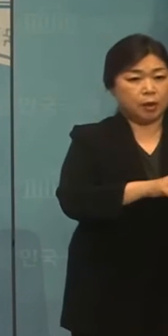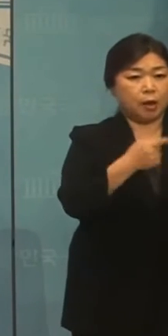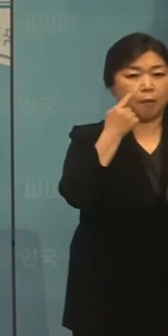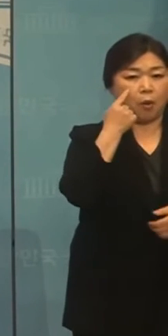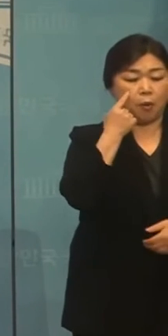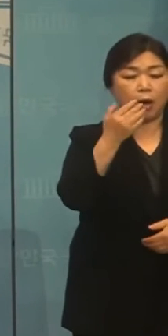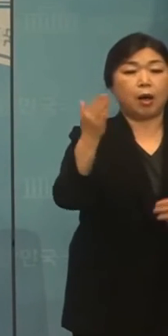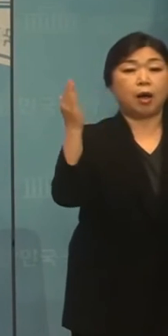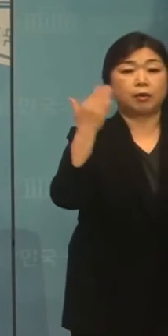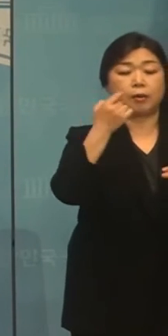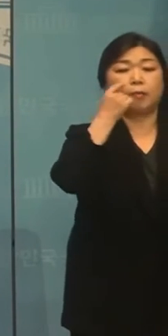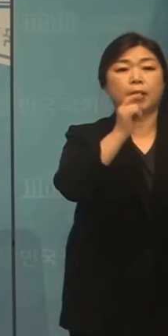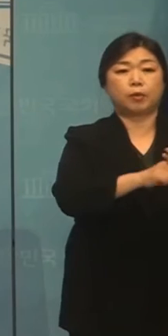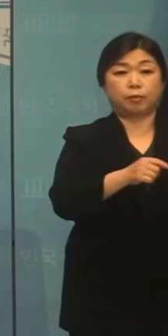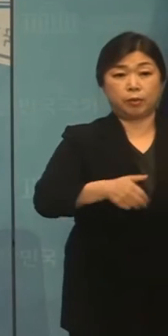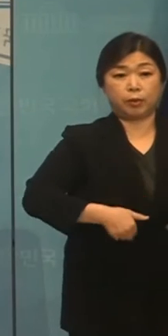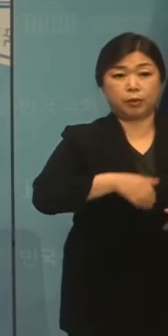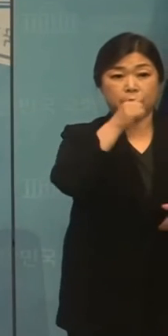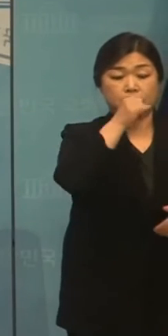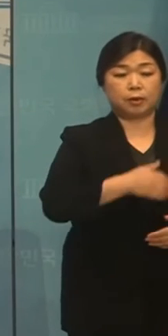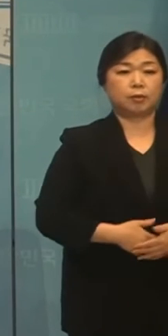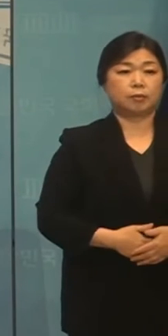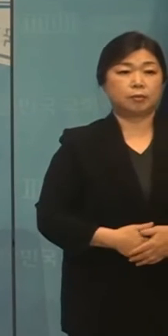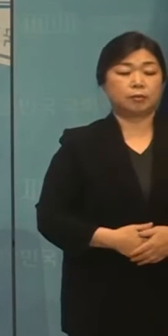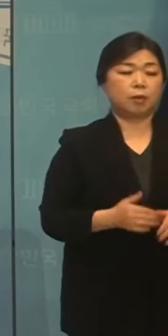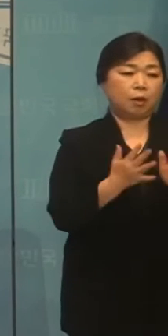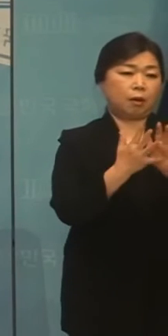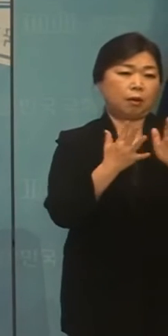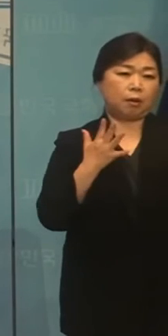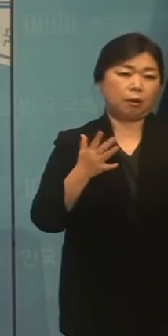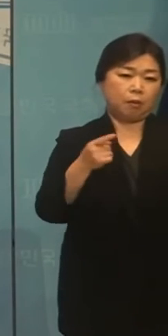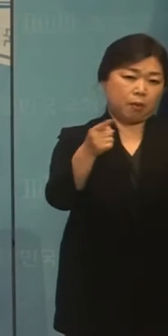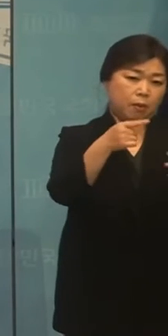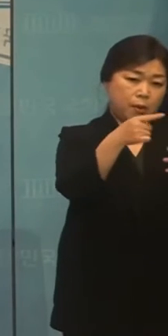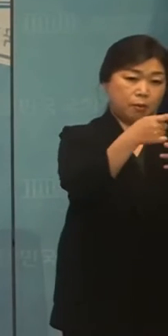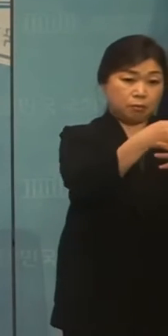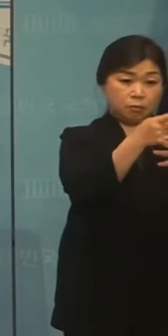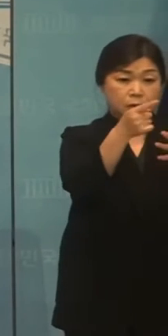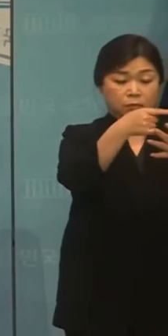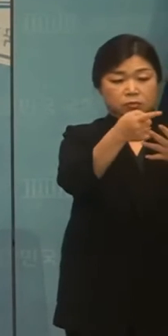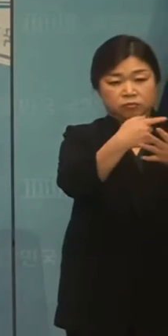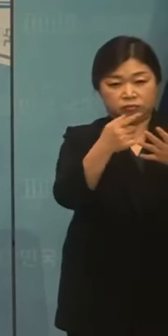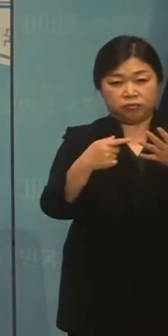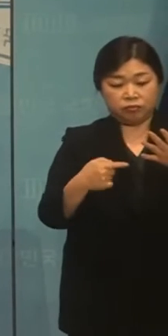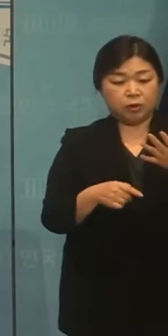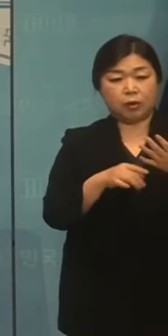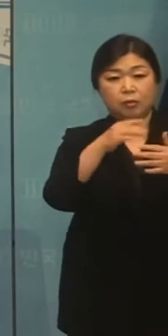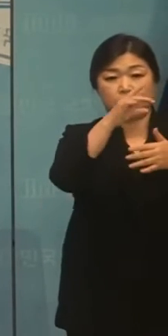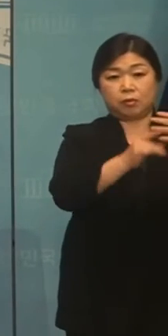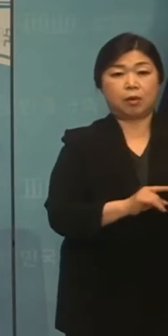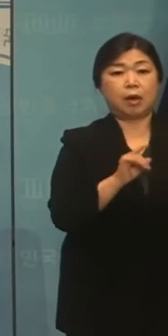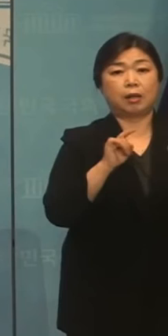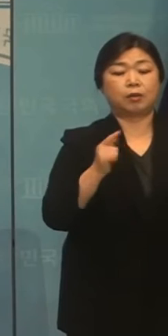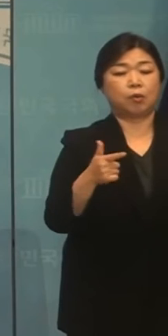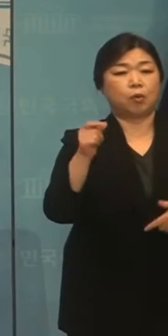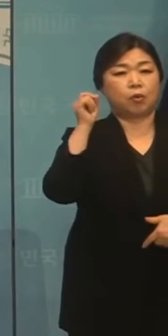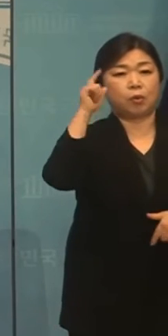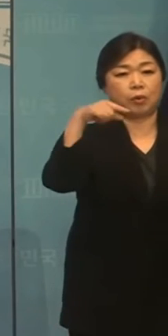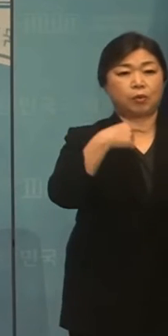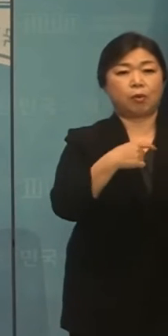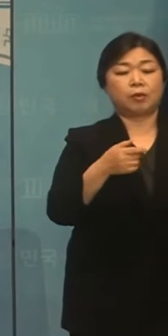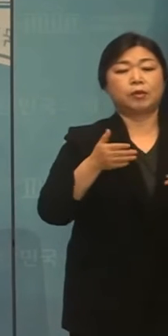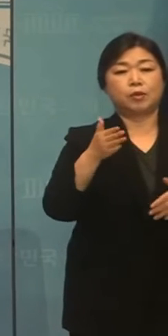학생을 발굴해야 합니다. 줄 세우기 방식이 아닌 영재교육 전문가를 통해 발굴하고